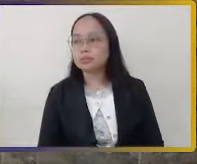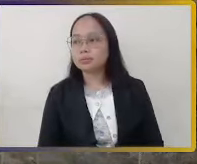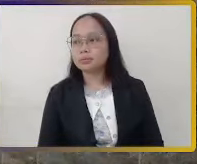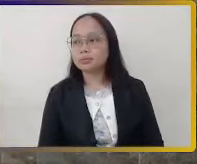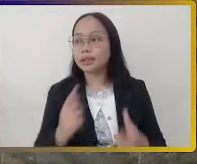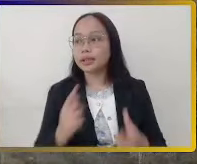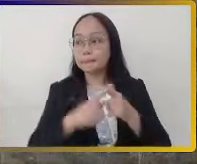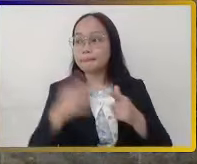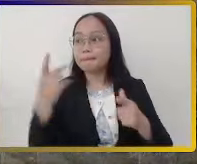Lumapit na kay Saul.